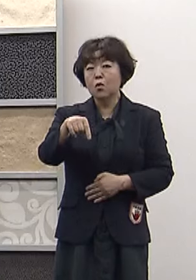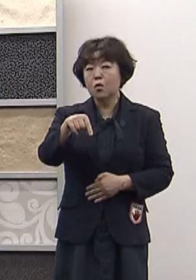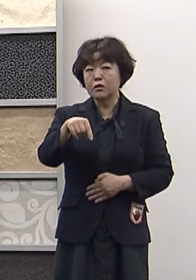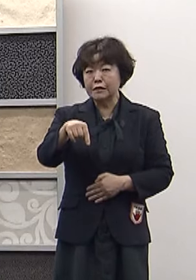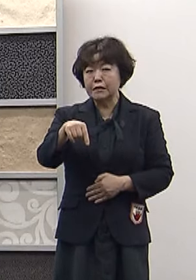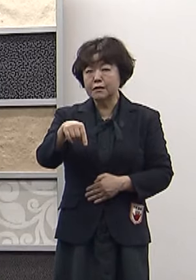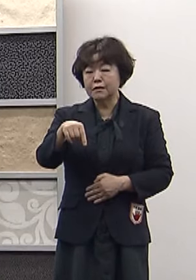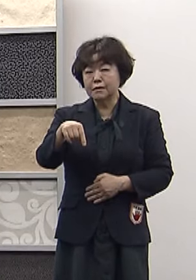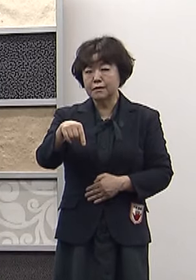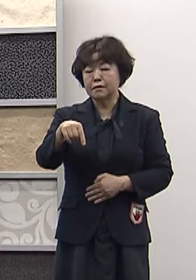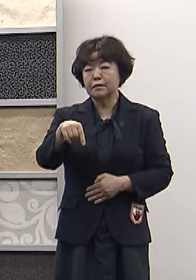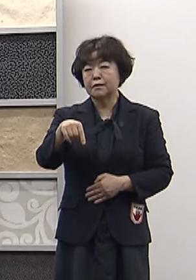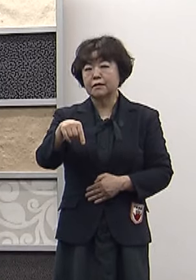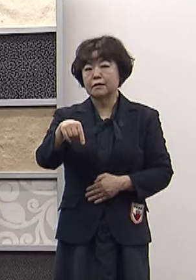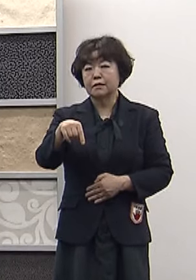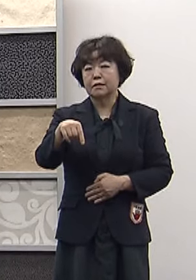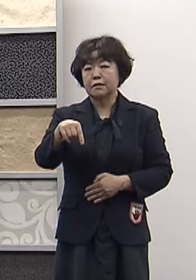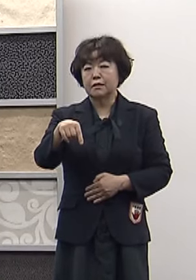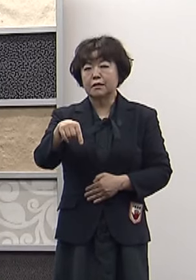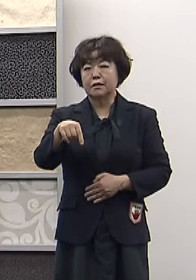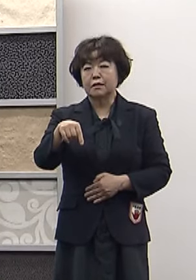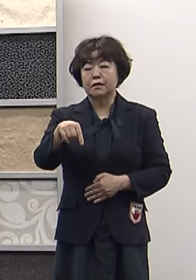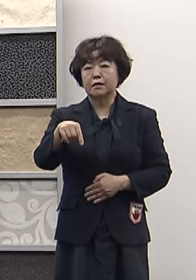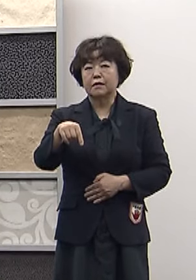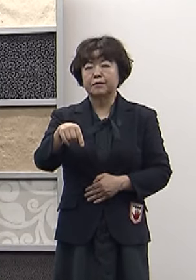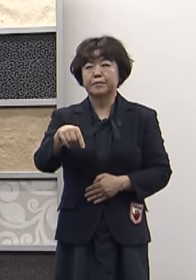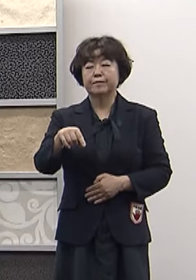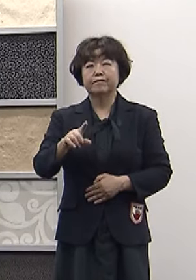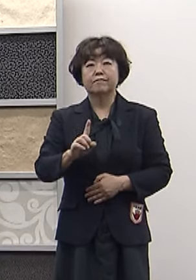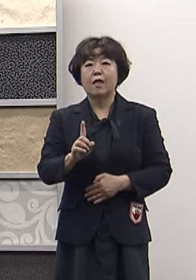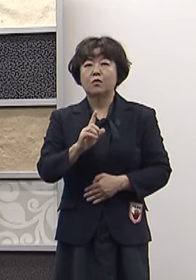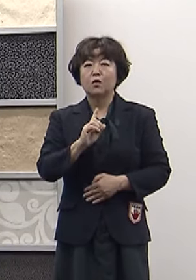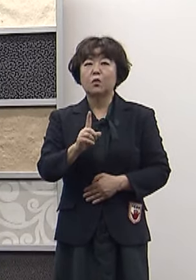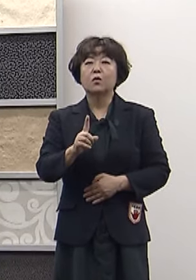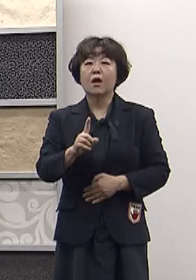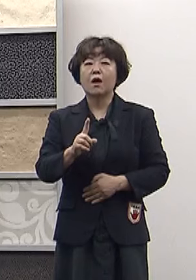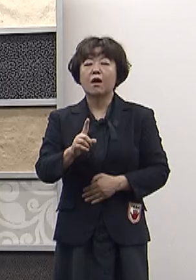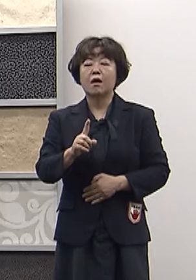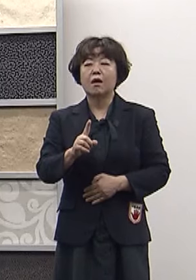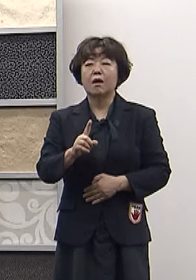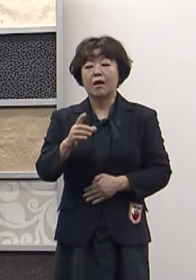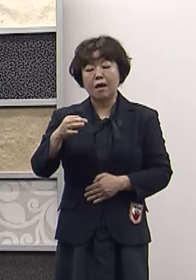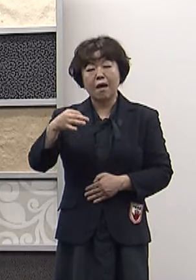その、まあまあ、なんて言うんですか、このクラブハウスというかこう、